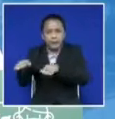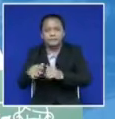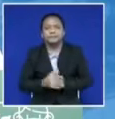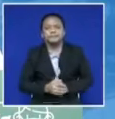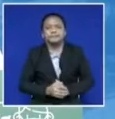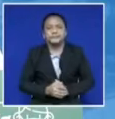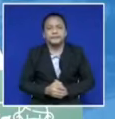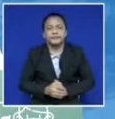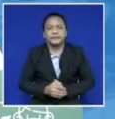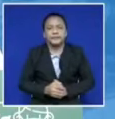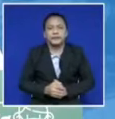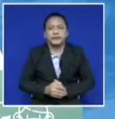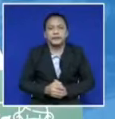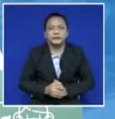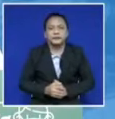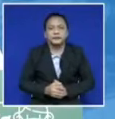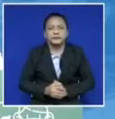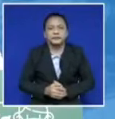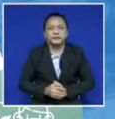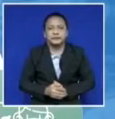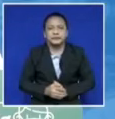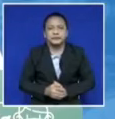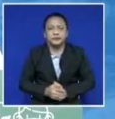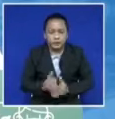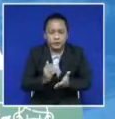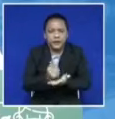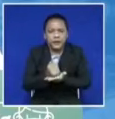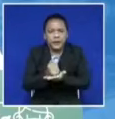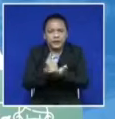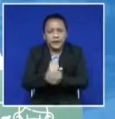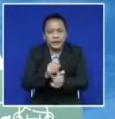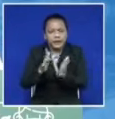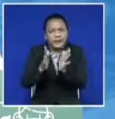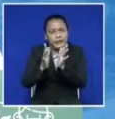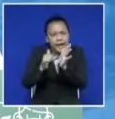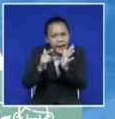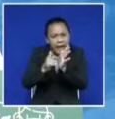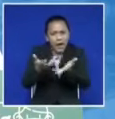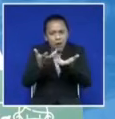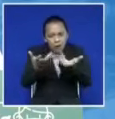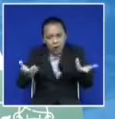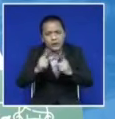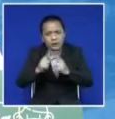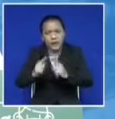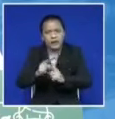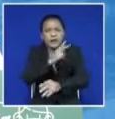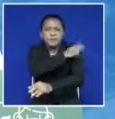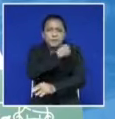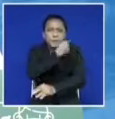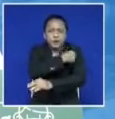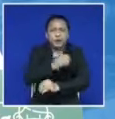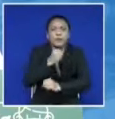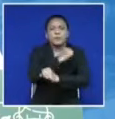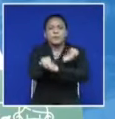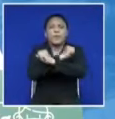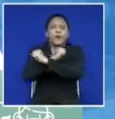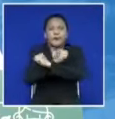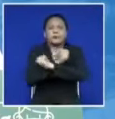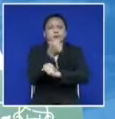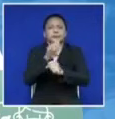ะครับให้มีการได้ใช้ทั้งยาและเวชภัณฑ์รวมทั้งอุปกรณ์ในการป้องกันได้อย่างเหมาะสม